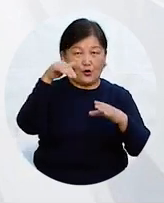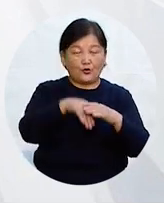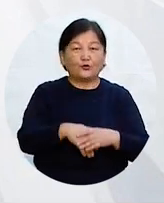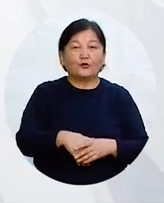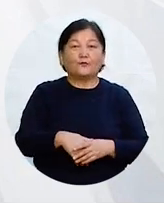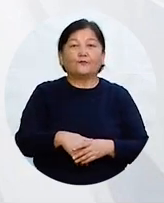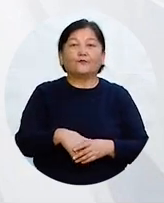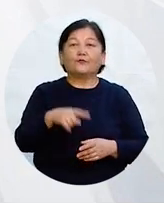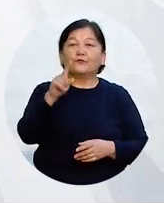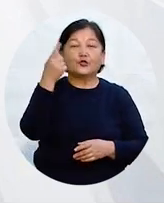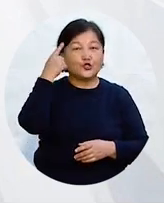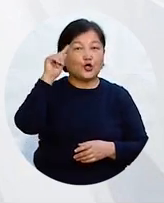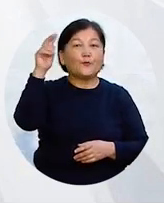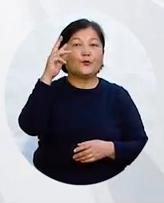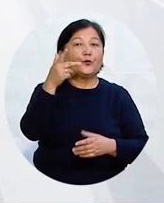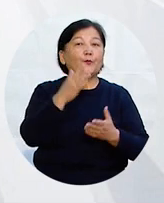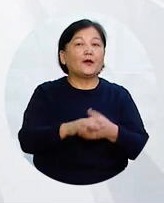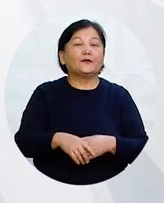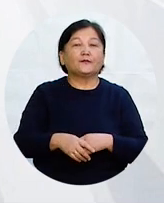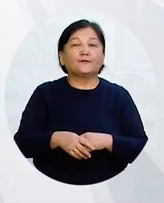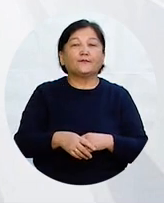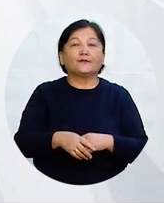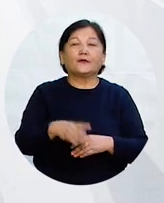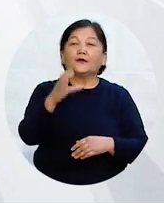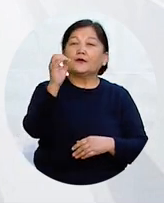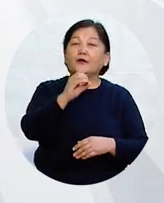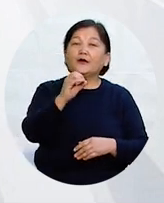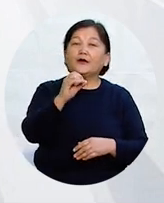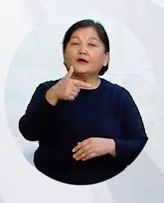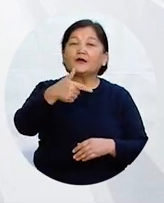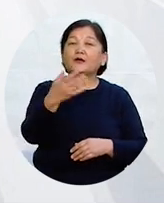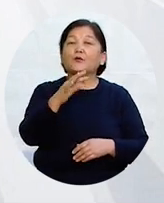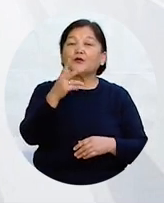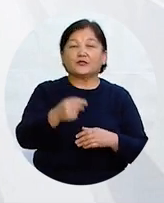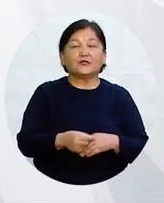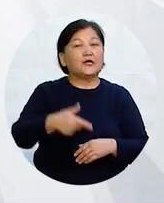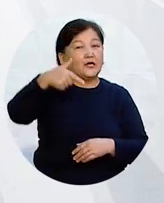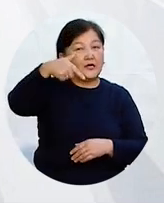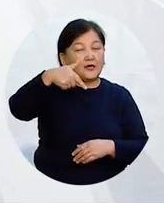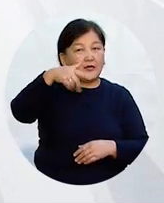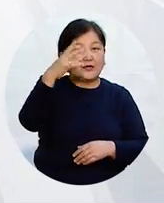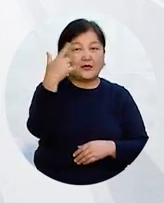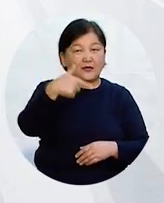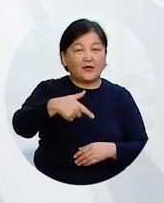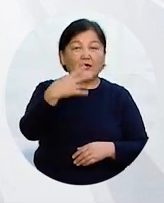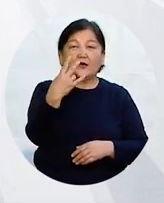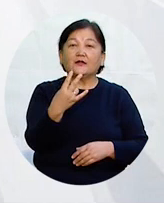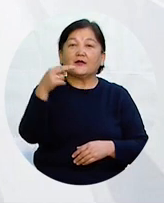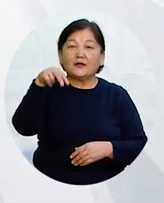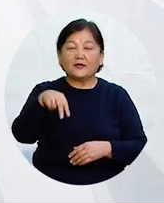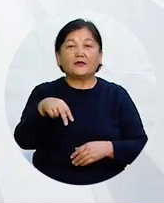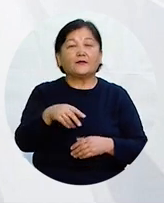За, нэг зохиомол үг чийжлэн ига модор гэдэг үгэнд орсон Е гээгүүлэгч. За, Г, Н, М, Л,